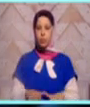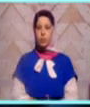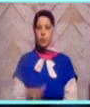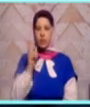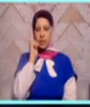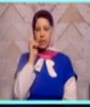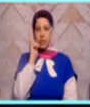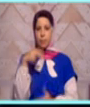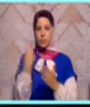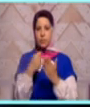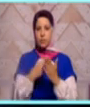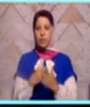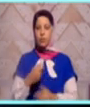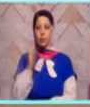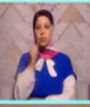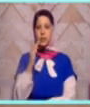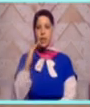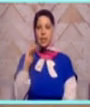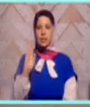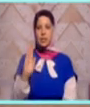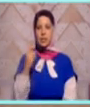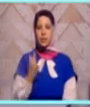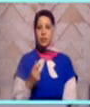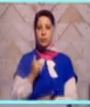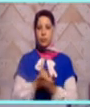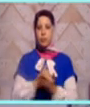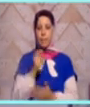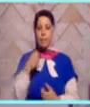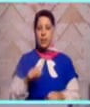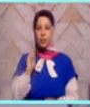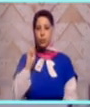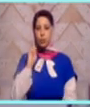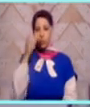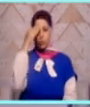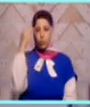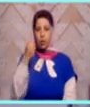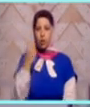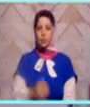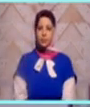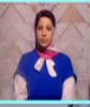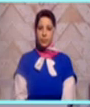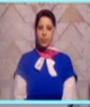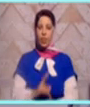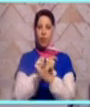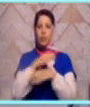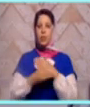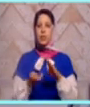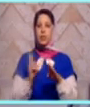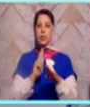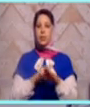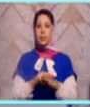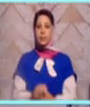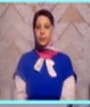الصحفي الأستاذ حسن أبو خزيمة المتخصص في شؤون مجلس الوزراء، بشكر حضرتك يا فندم ألف شكر. فاصل وارجعوا لنا مرة